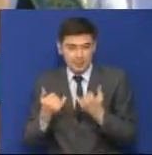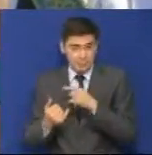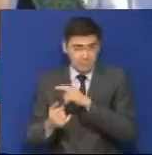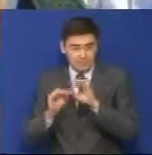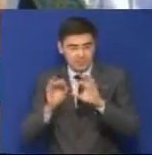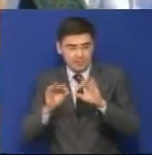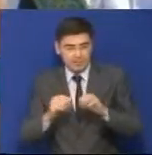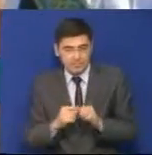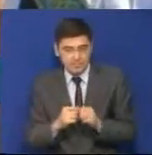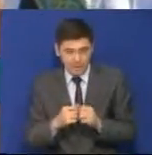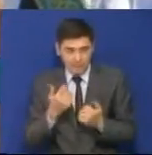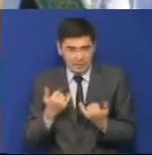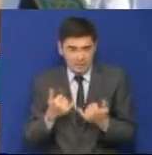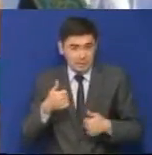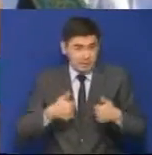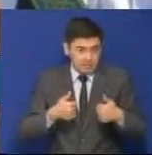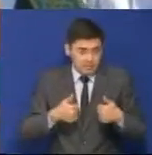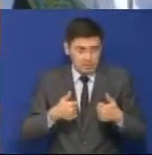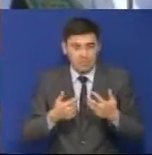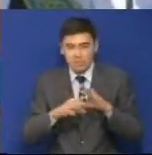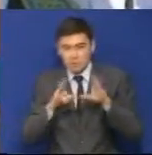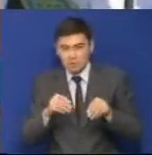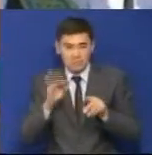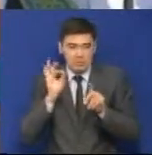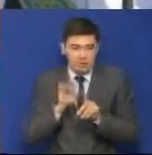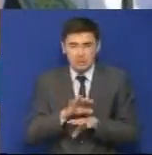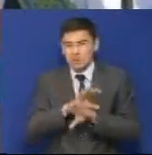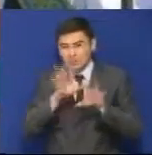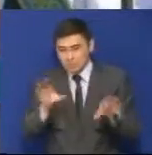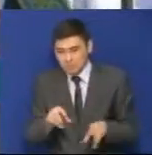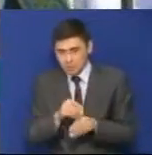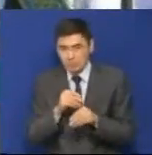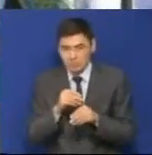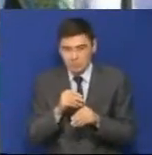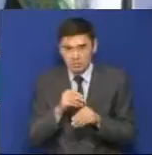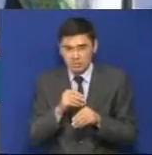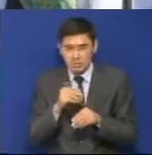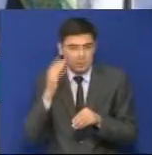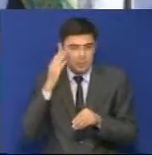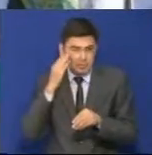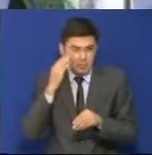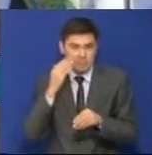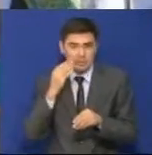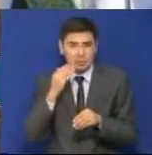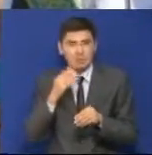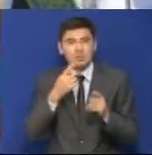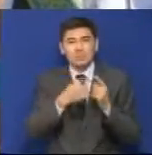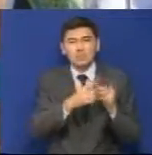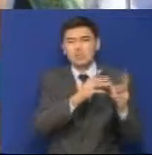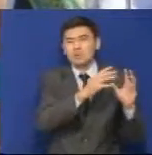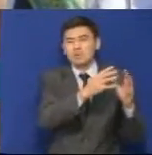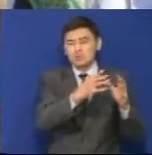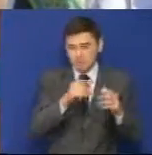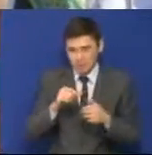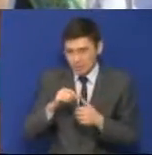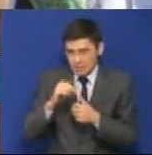сайыстың жолы, жөні, мәні, мағынасы бөлек. Басқа шаралардан бір